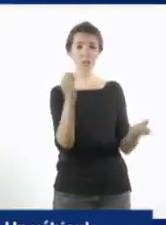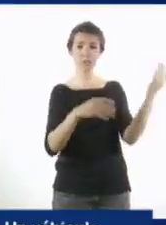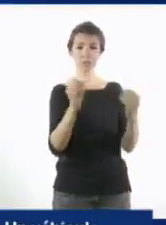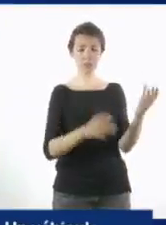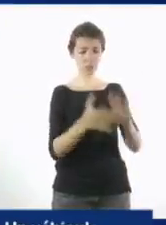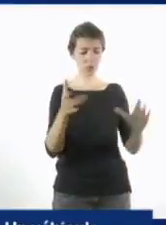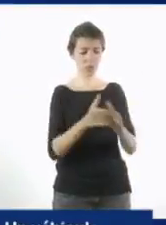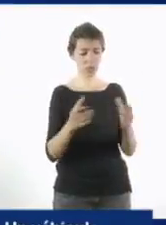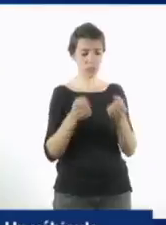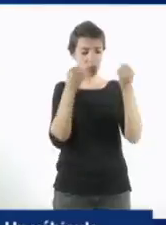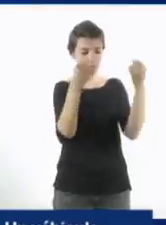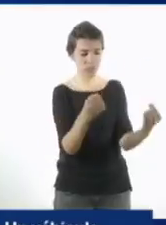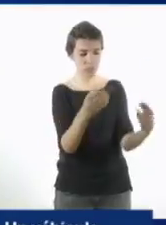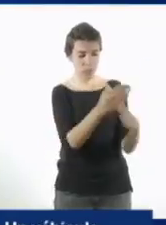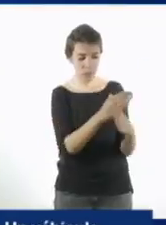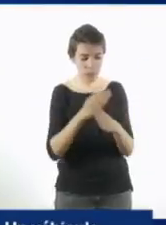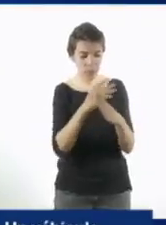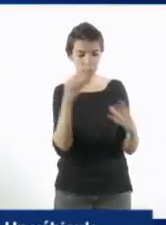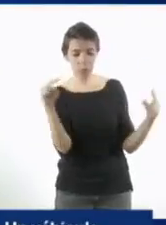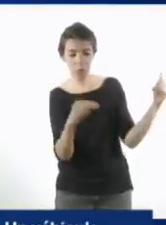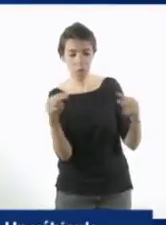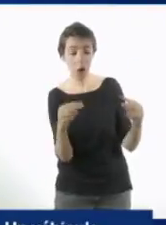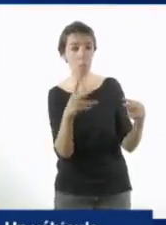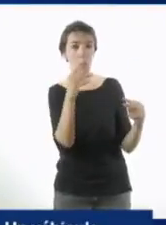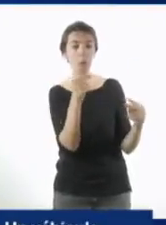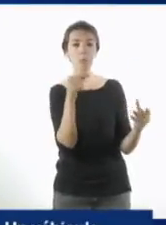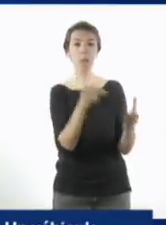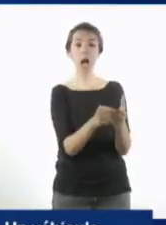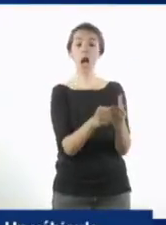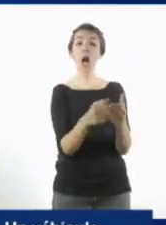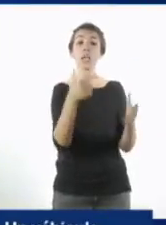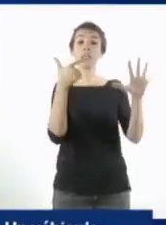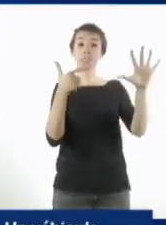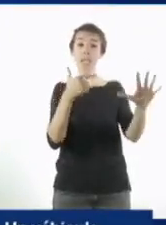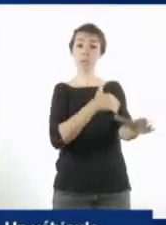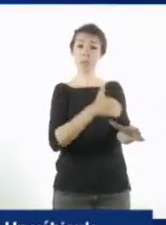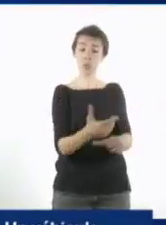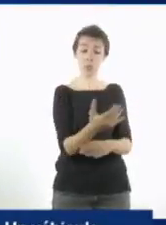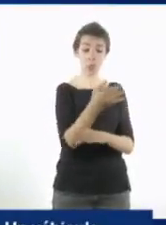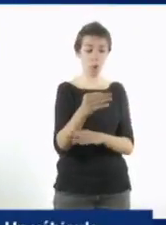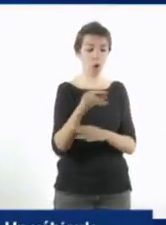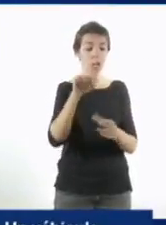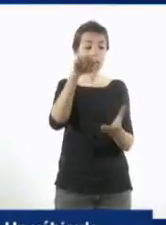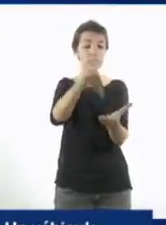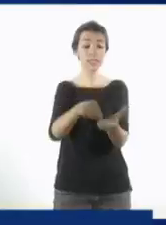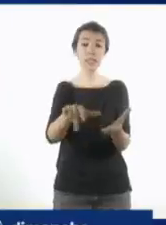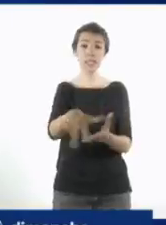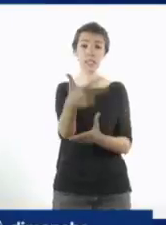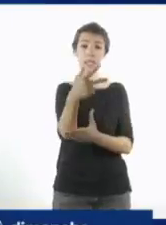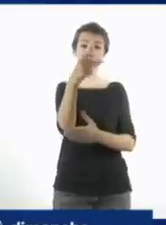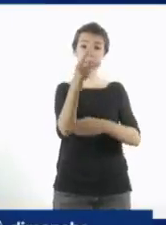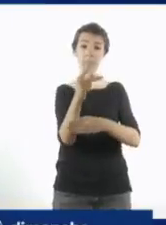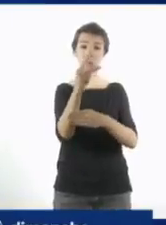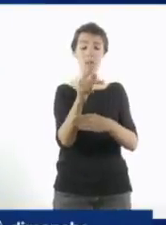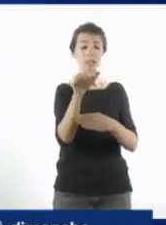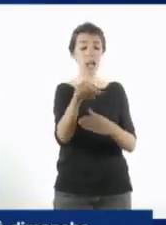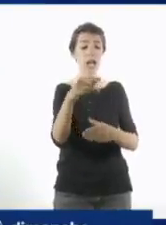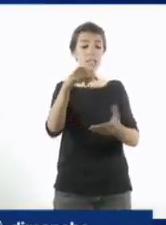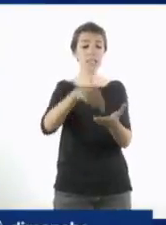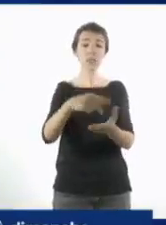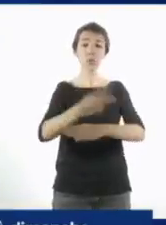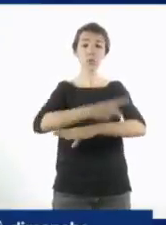entreposée à l'abri de tout regard. Un véhicule de 7 millions de francs dérobé à 13 kilomètres de là, ici à Coutiau,